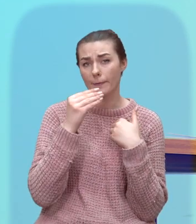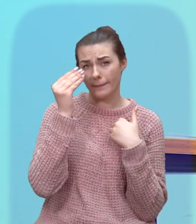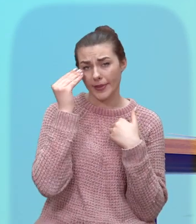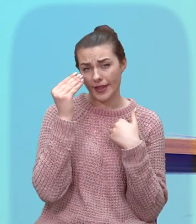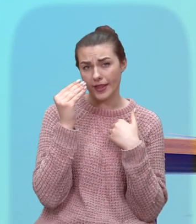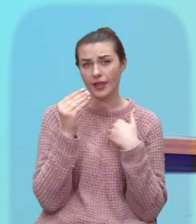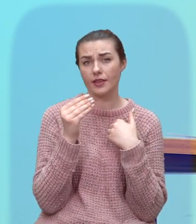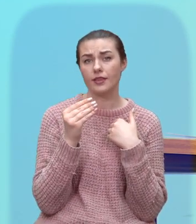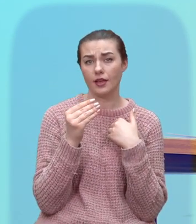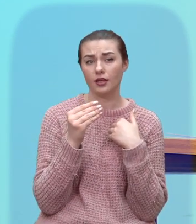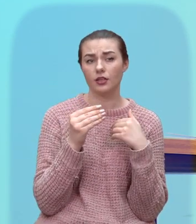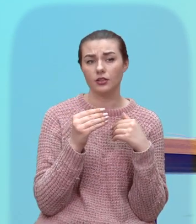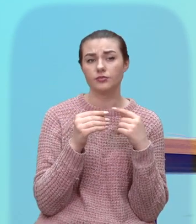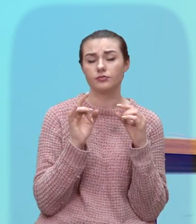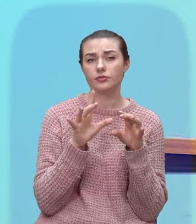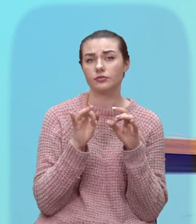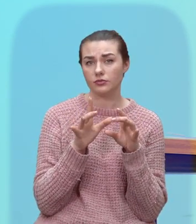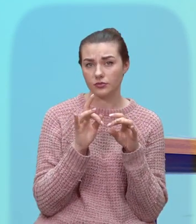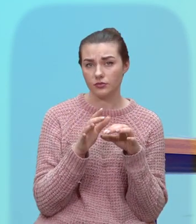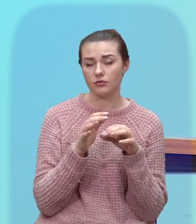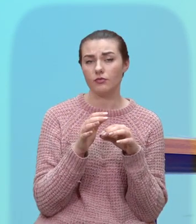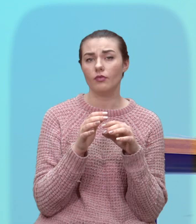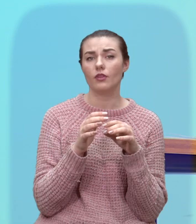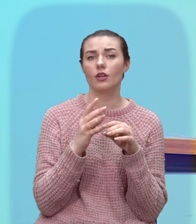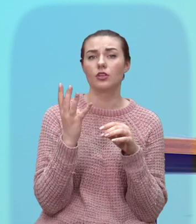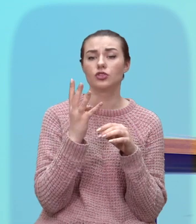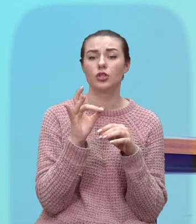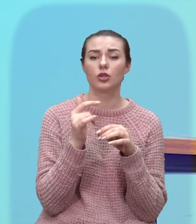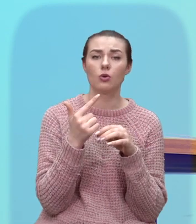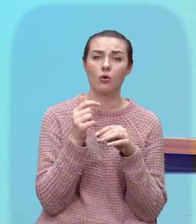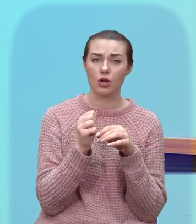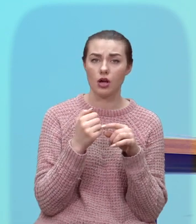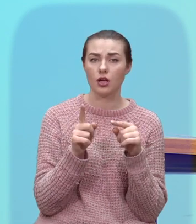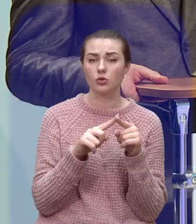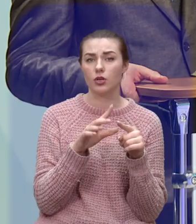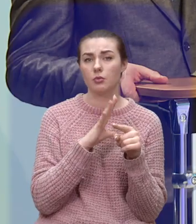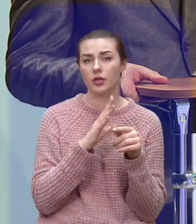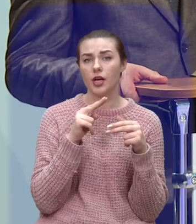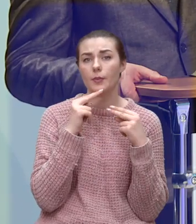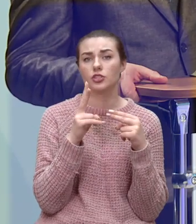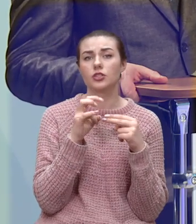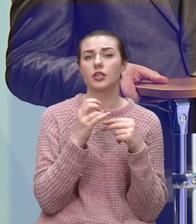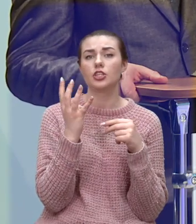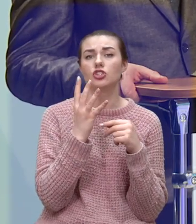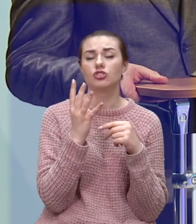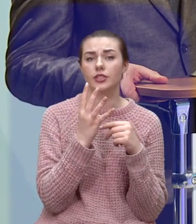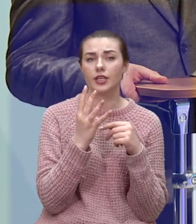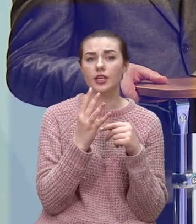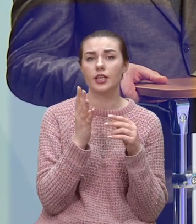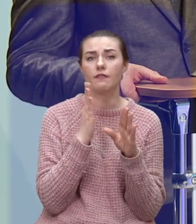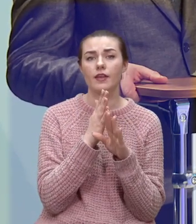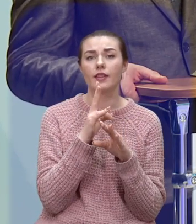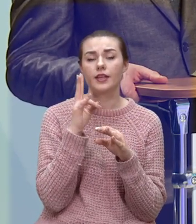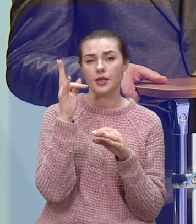взгляд они как-то здесь вот упоминаются ну во-первых четыре рога которые были обращены на четыре